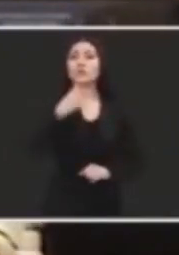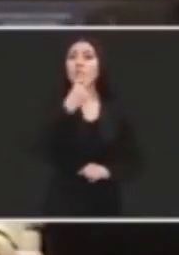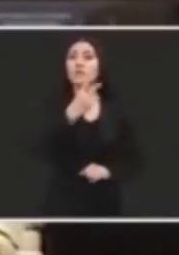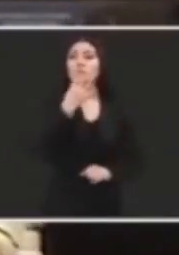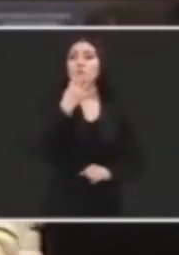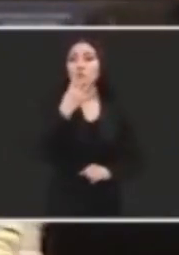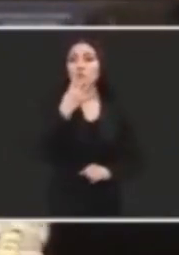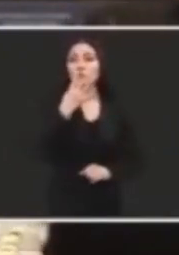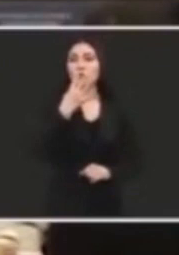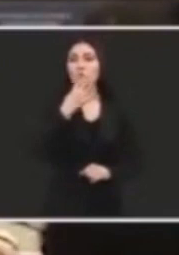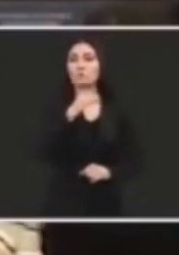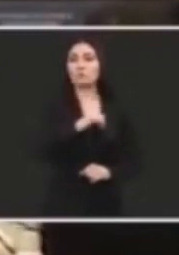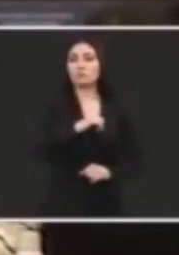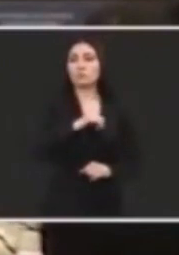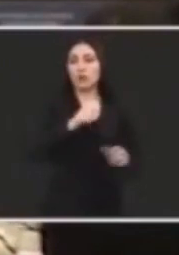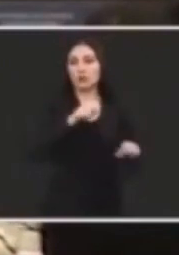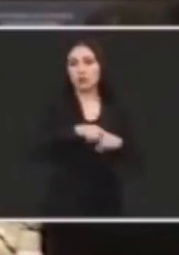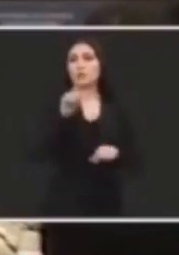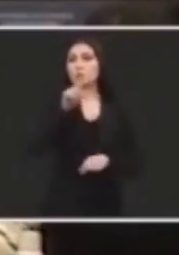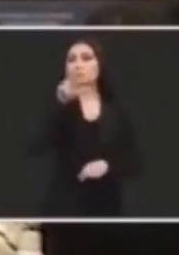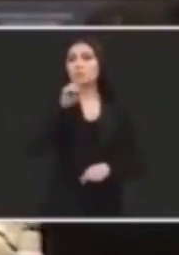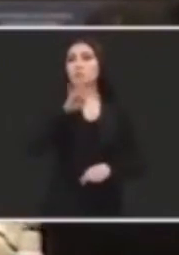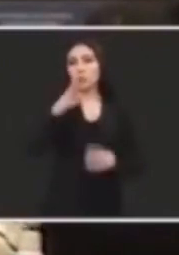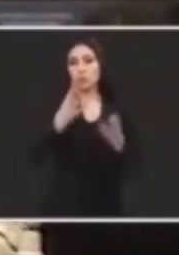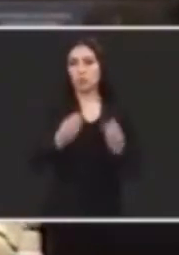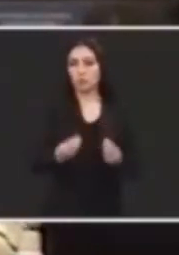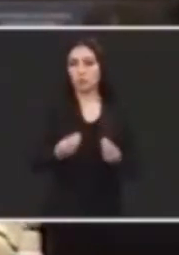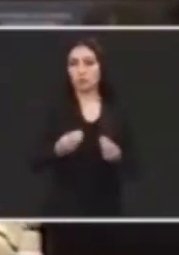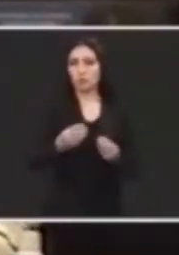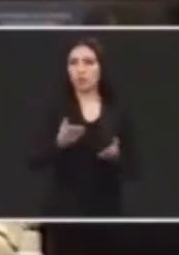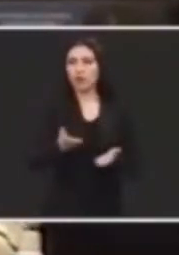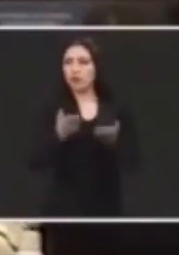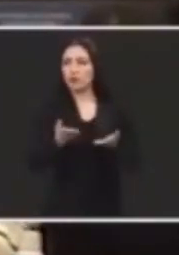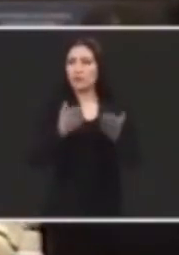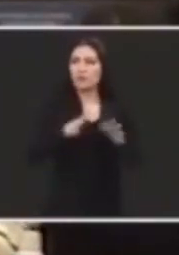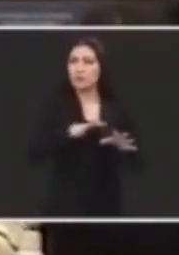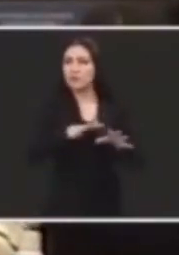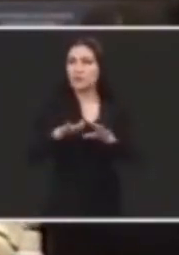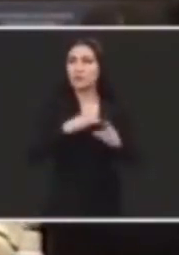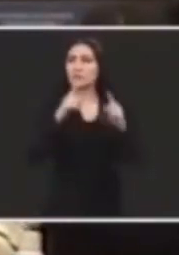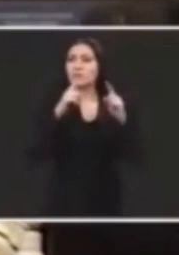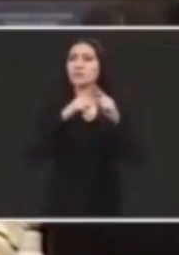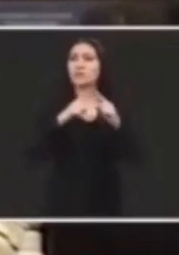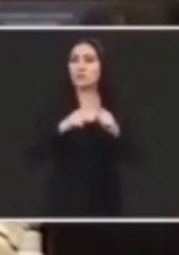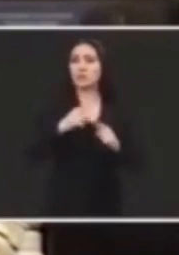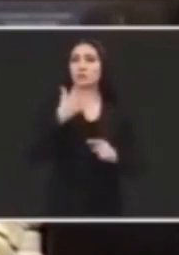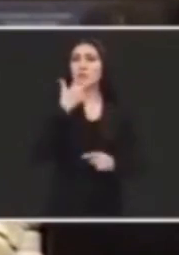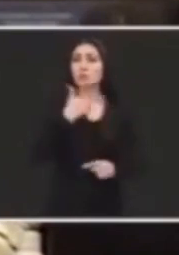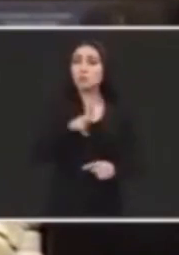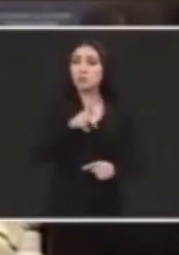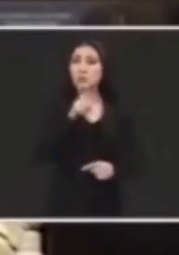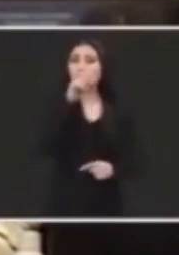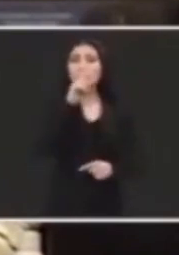bir başkanlık sistemi ise ve yürütme ile yasama birbirini dengeliyor ise böyle olmaz mı? Hayır. Öyle değil.